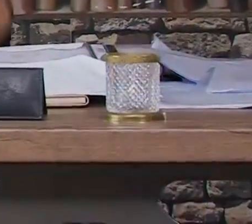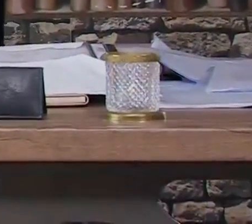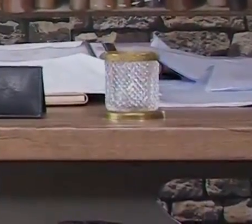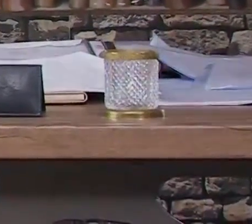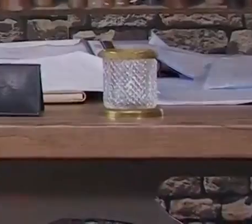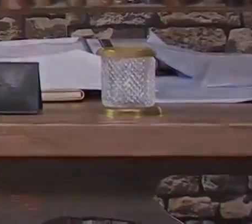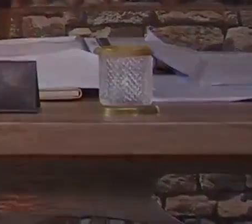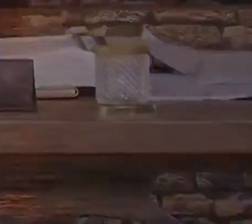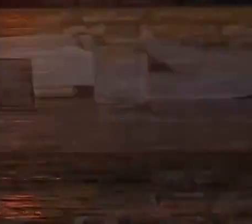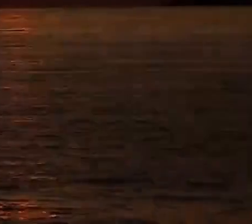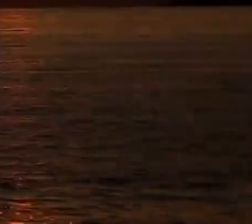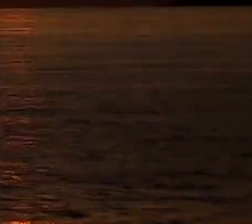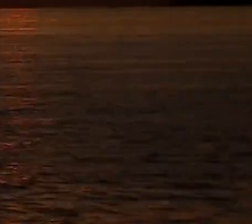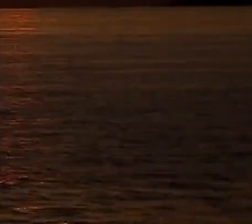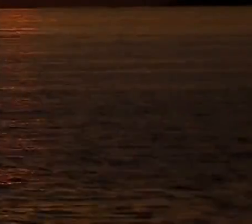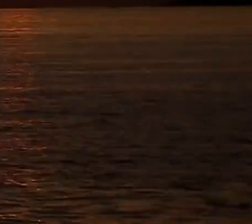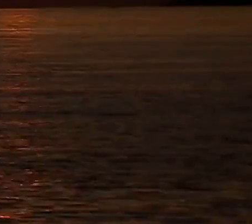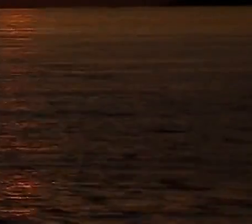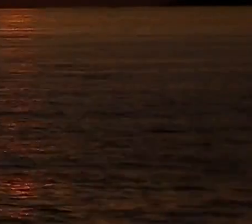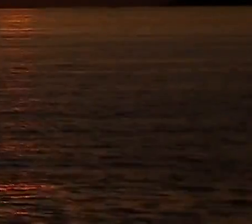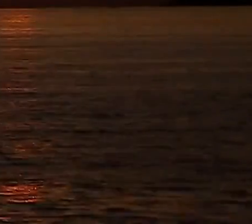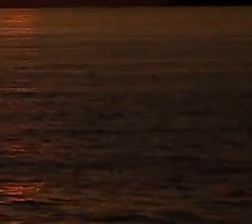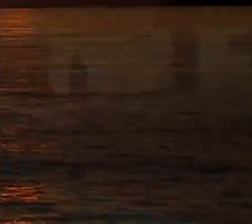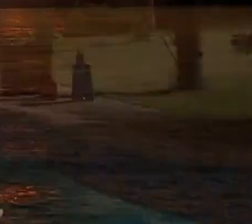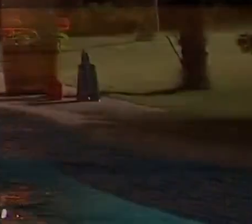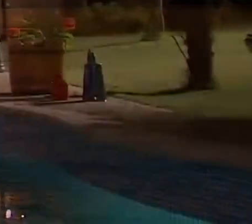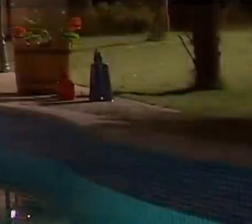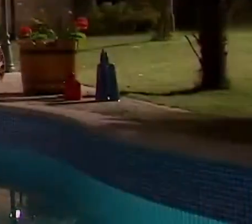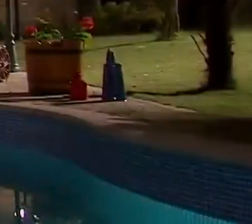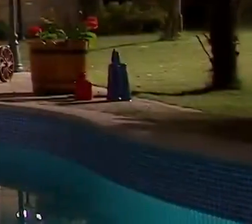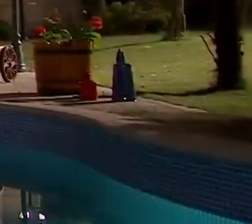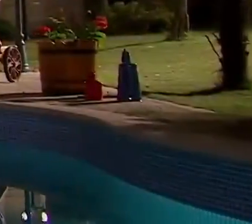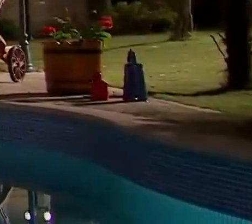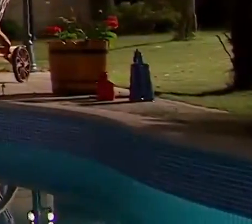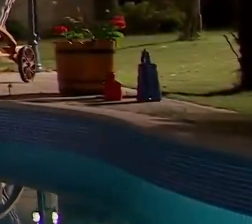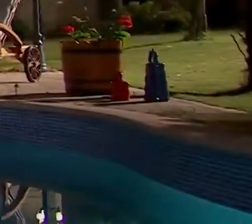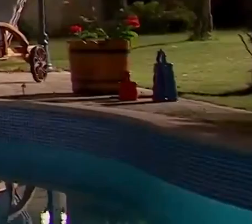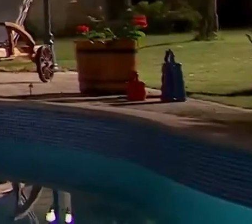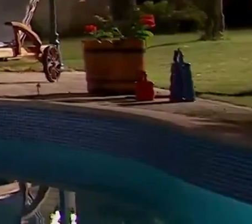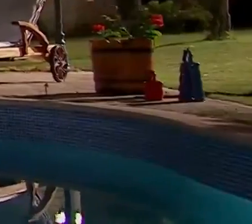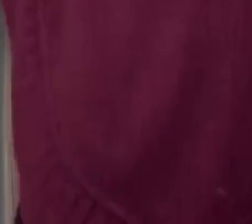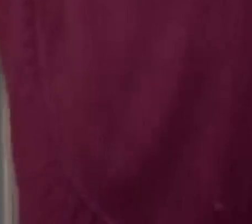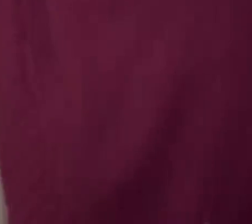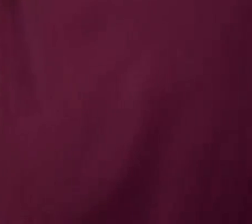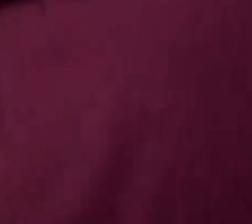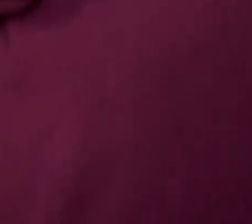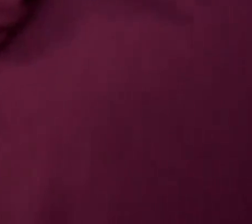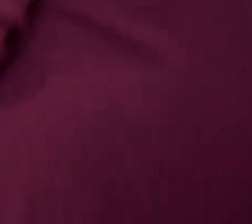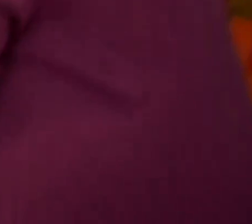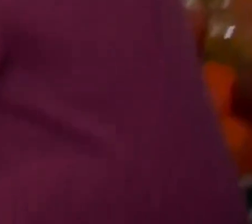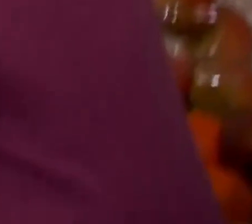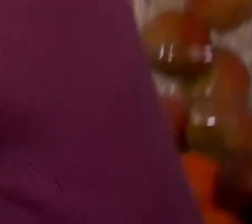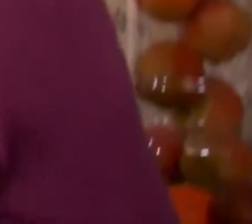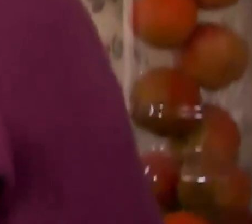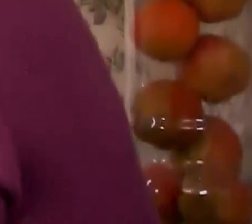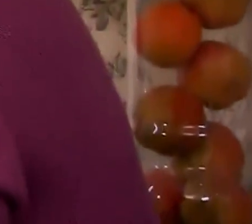Sarp'ın koltuğunda oturmuş dönüyor. Güneş ufuk çizgisinde batmak üzere. Gece vakti köşkün havuz tarafı. Kenarda ahşap